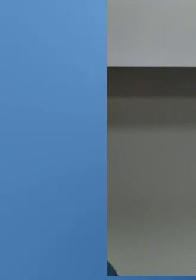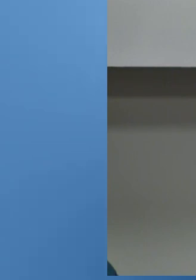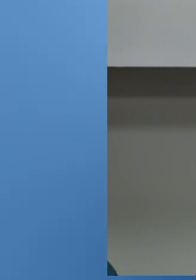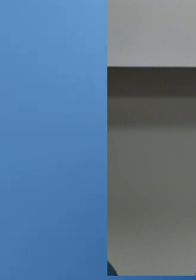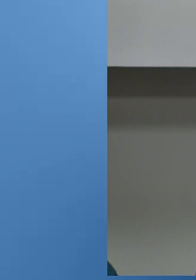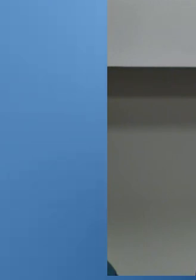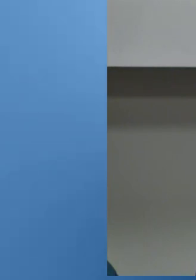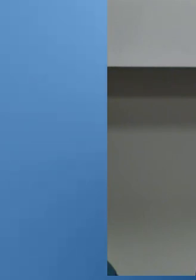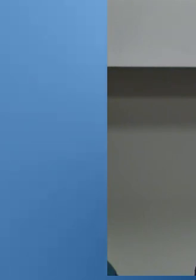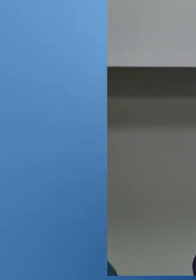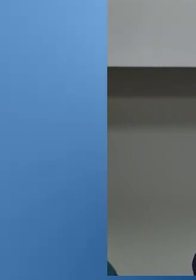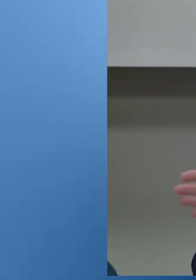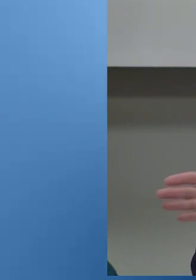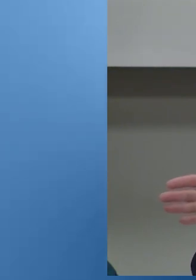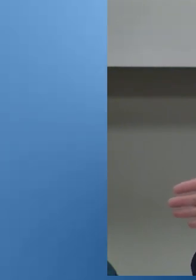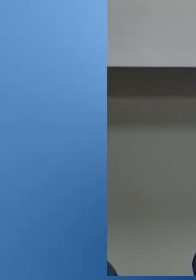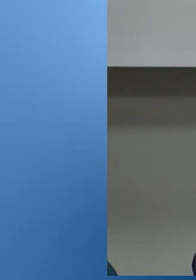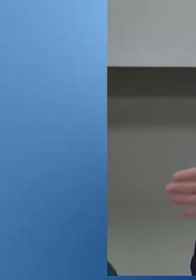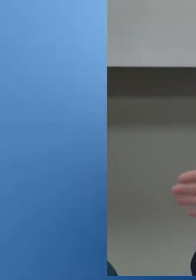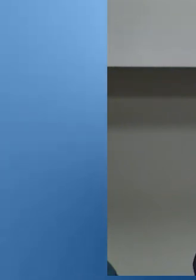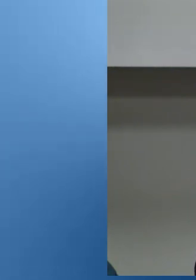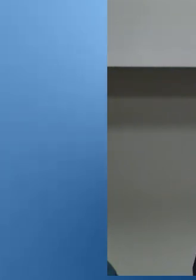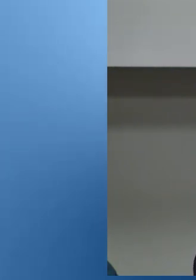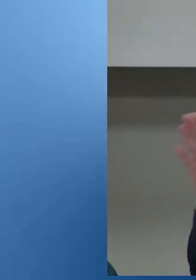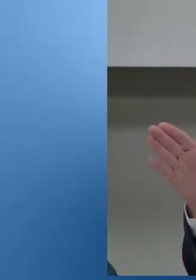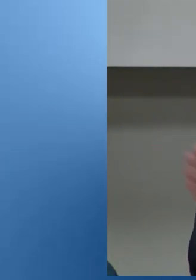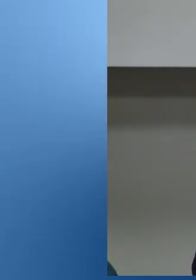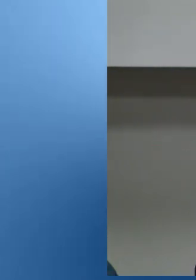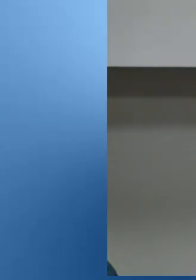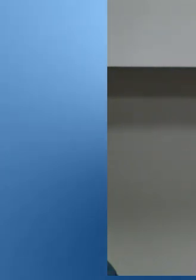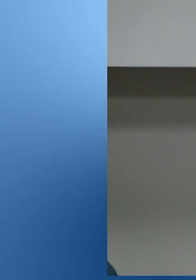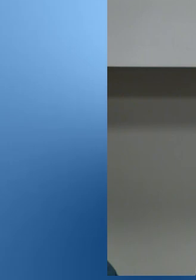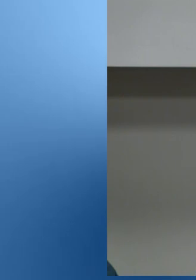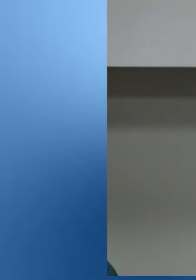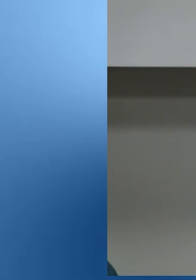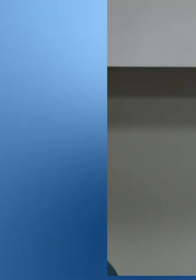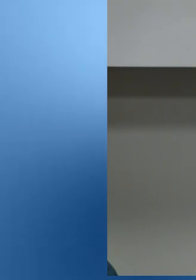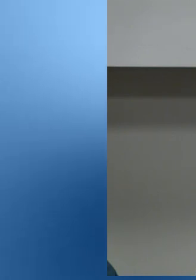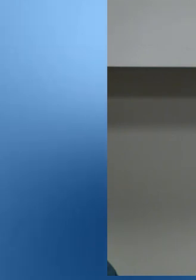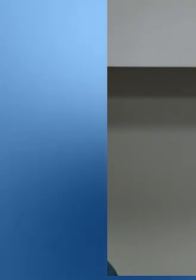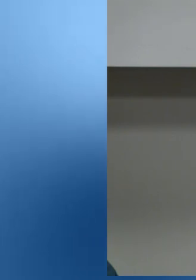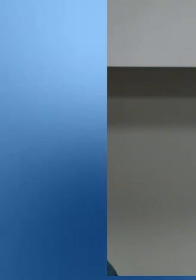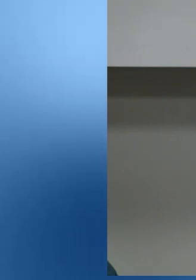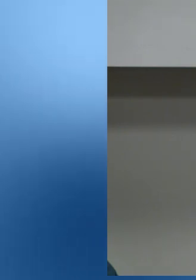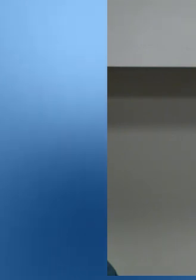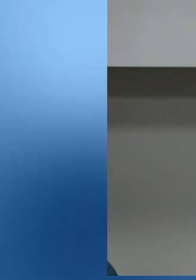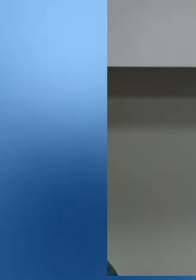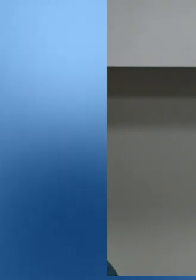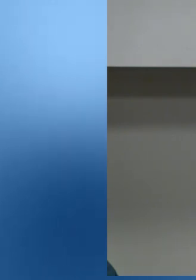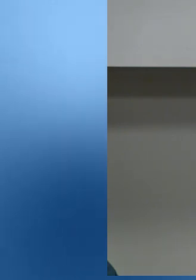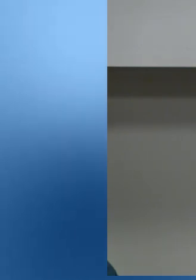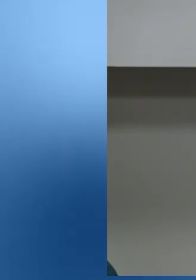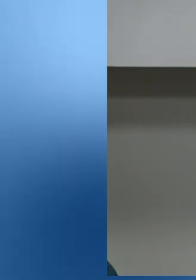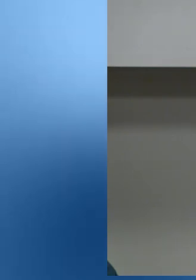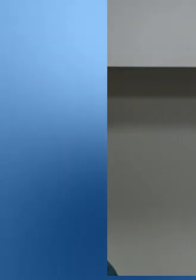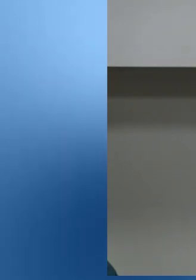tous les autres présidents puisque on cherche plutôt à faire des dénominations de nom de femme et qu'à priori la liste des anciens présidents qui vont venir